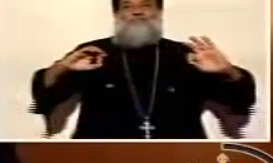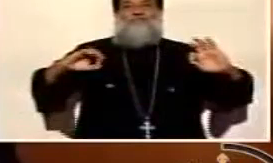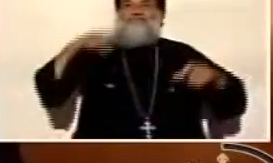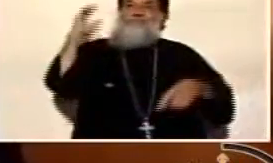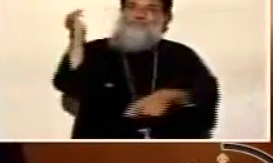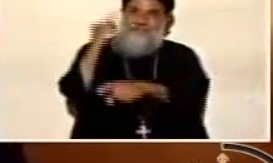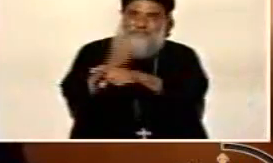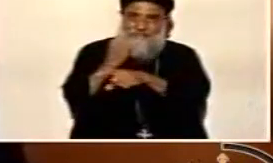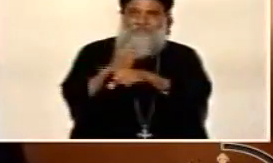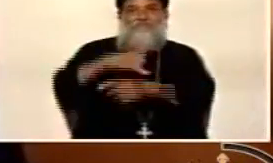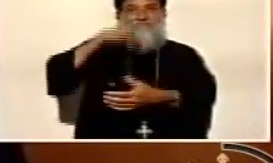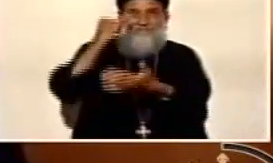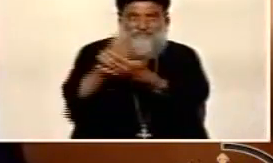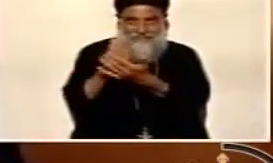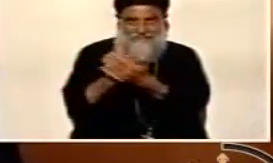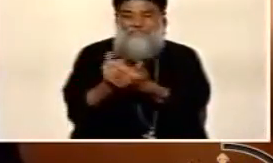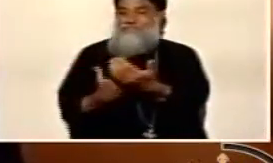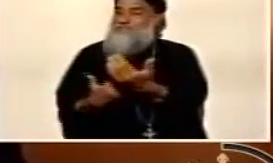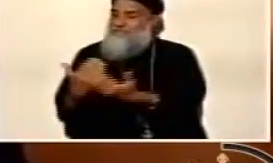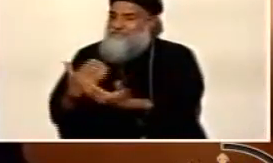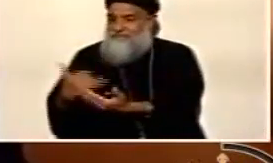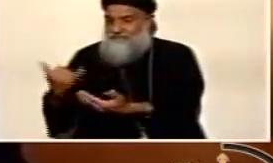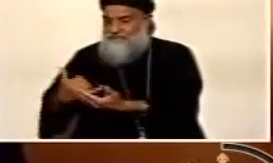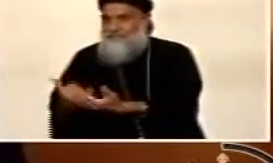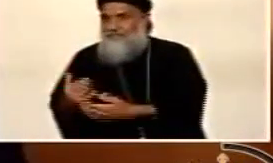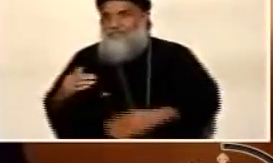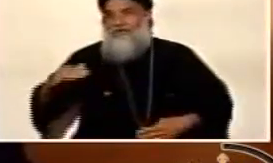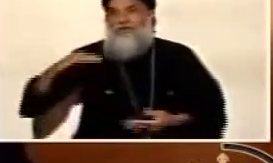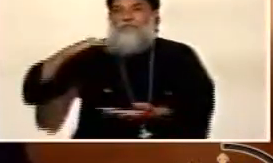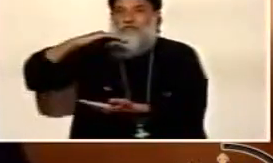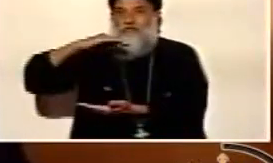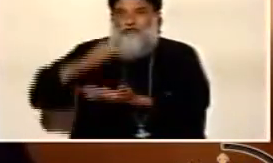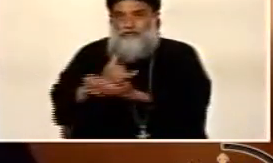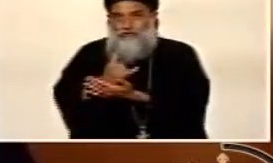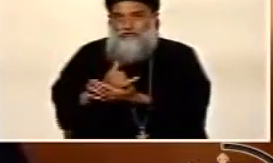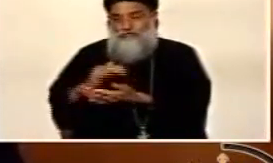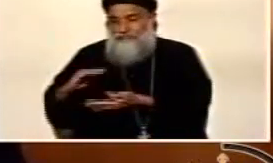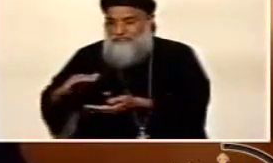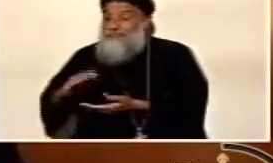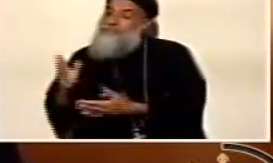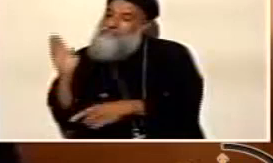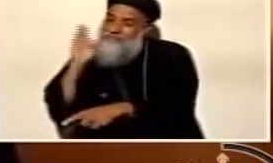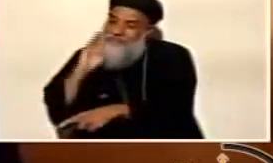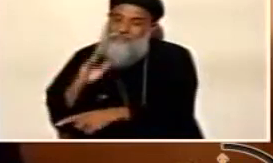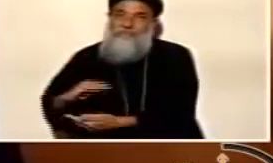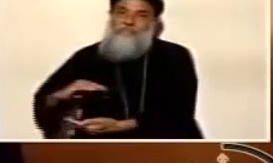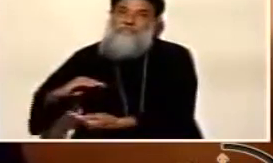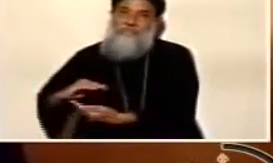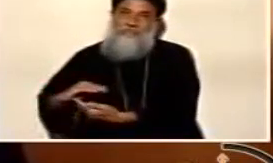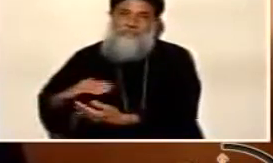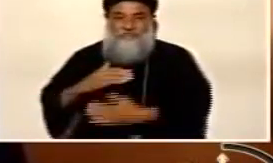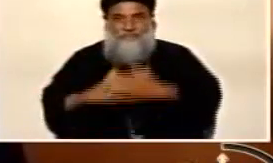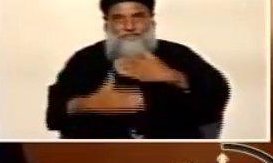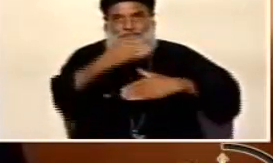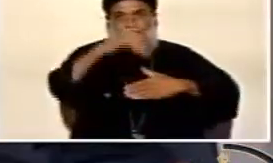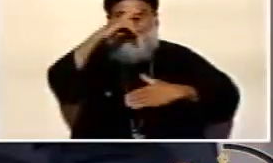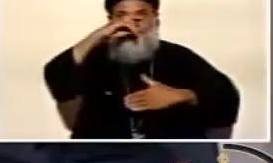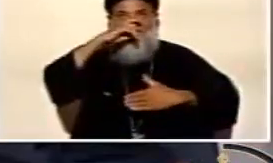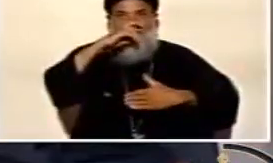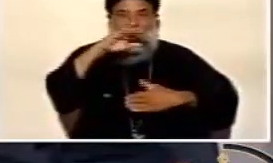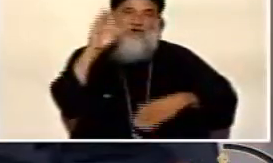الرعاة والناس المسؤولين عن الشعوب أو الشعب انه لازم يكلمهم بمنطقهم باللغه اللي